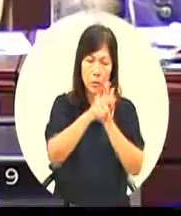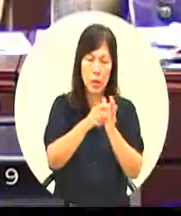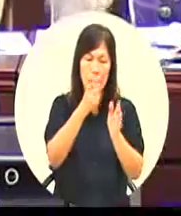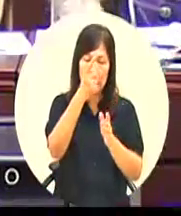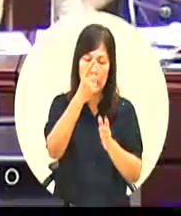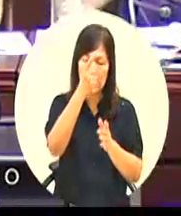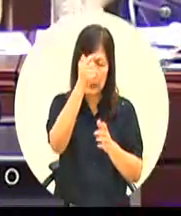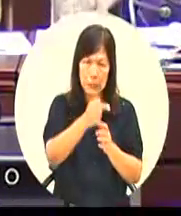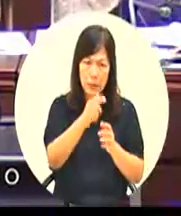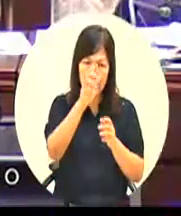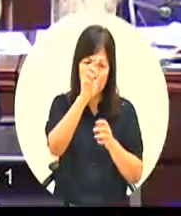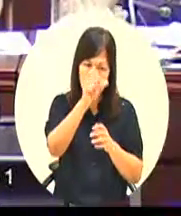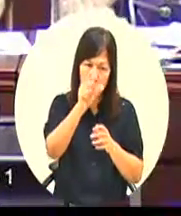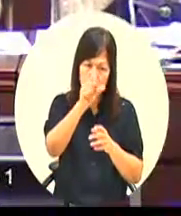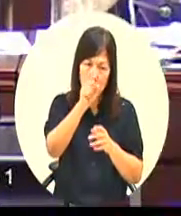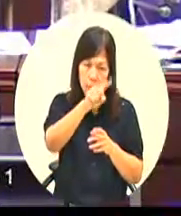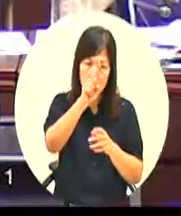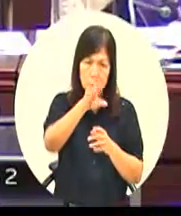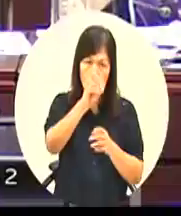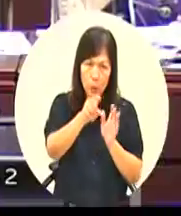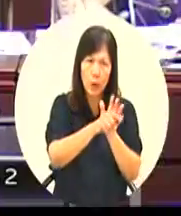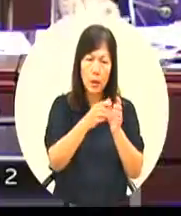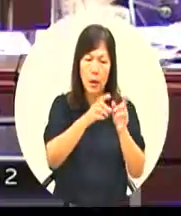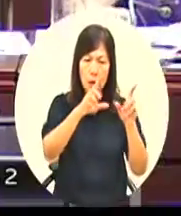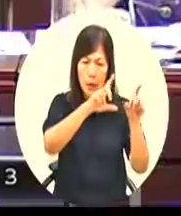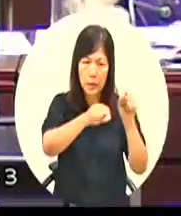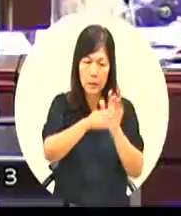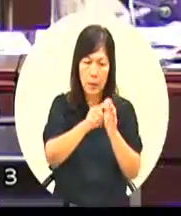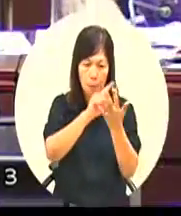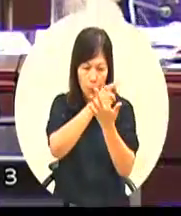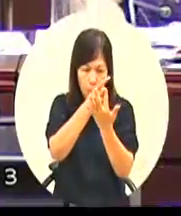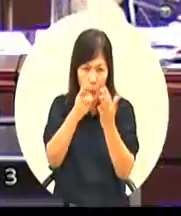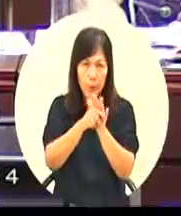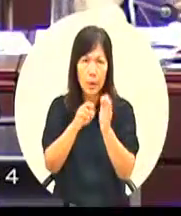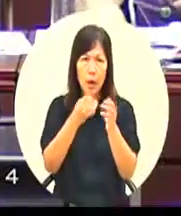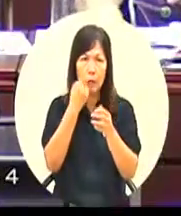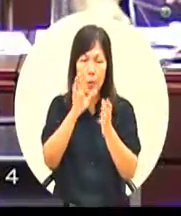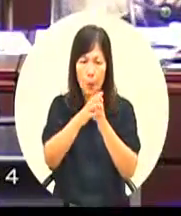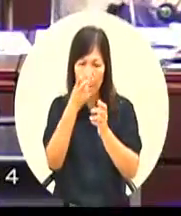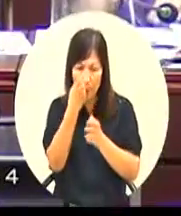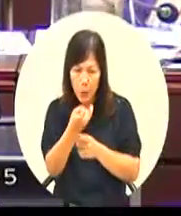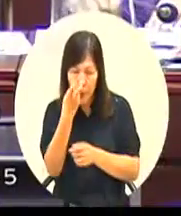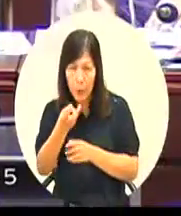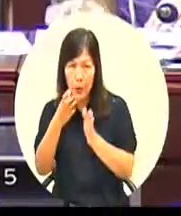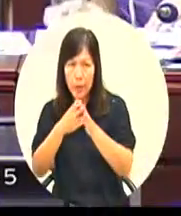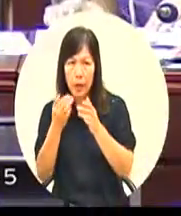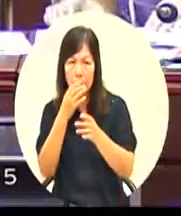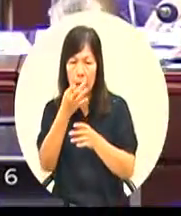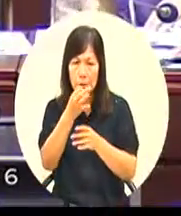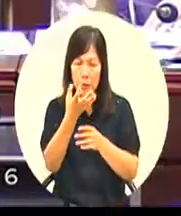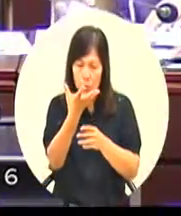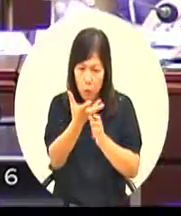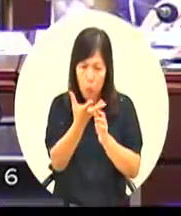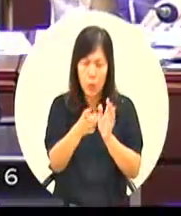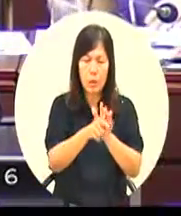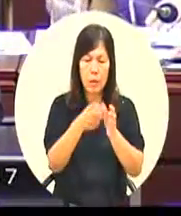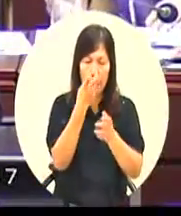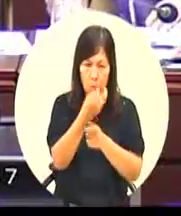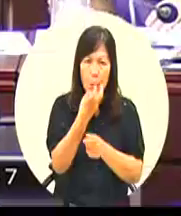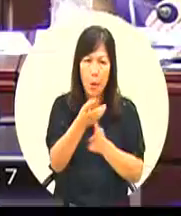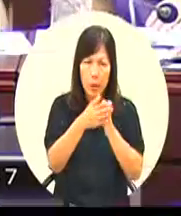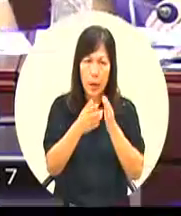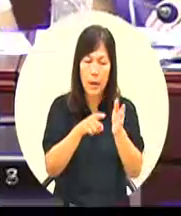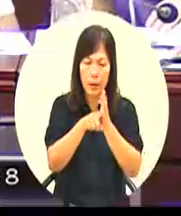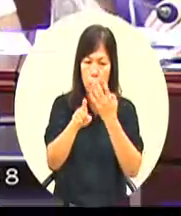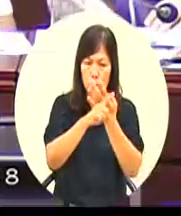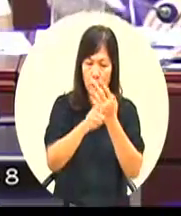但是我们其实这个按照这个所有风灾后的都要经过一个会刊，金额大的都经过会刊。 那 会刊也让专业